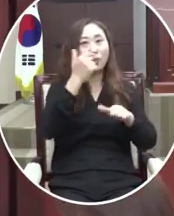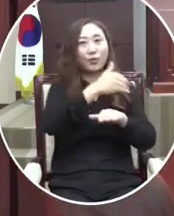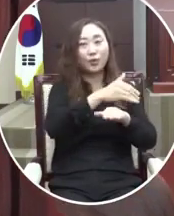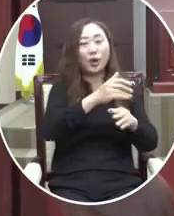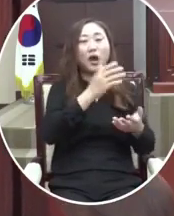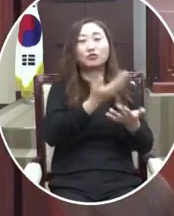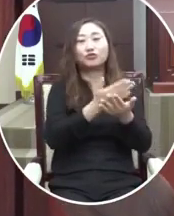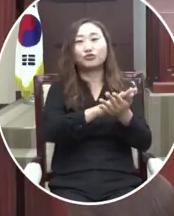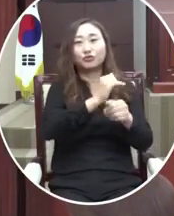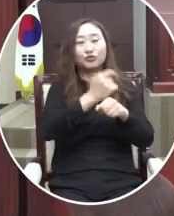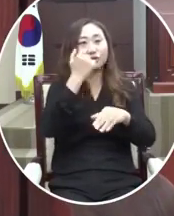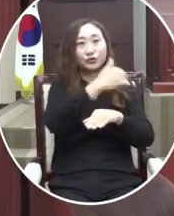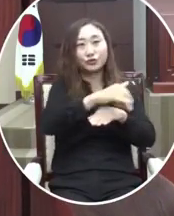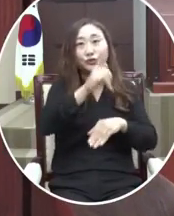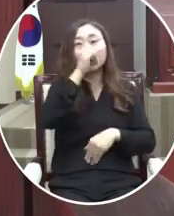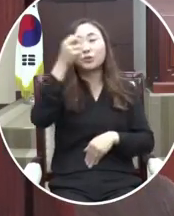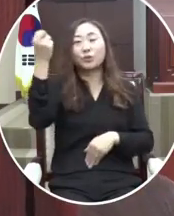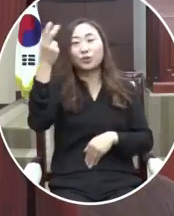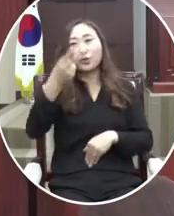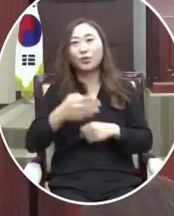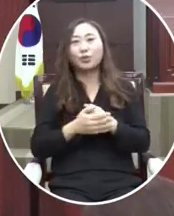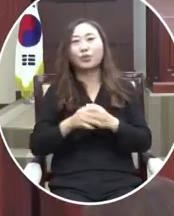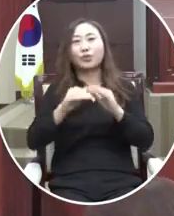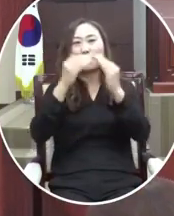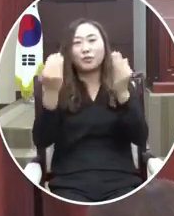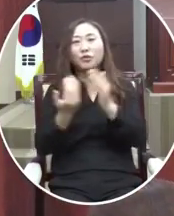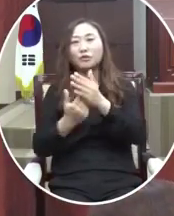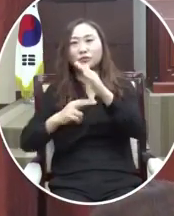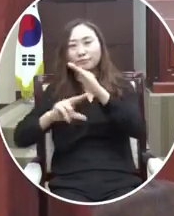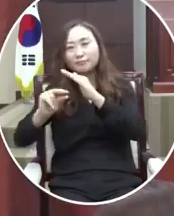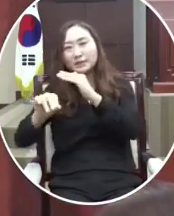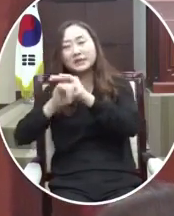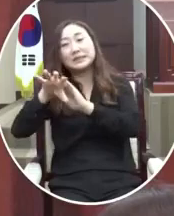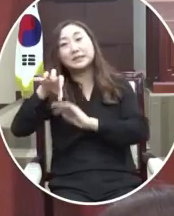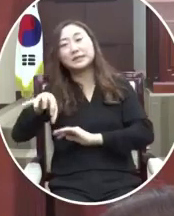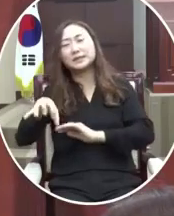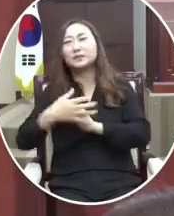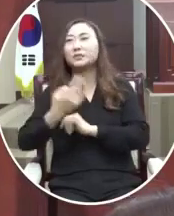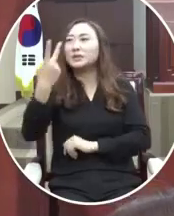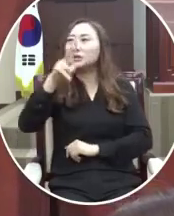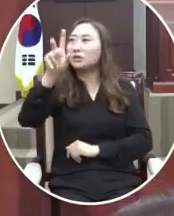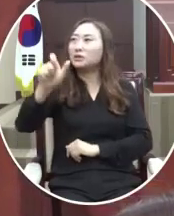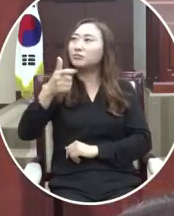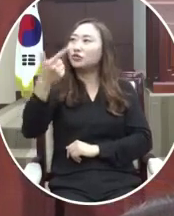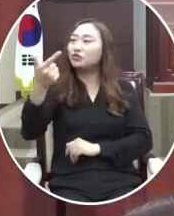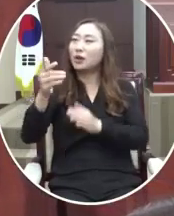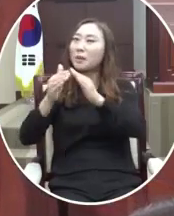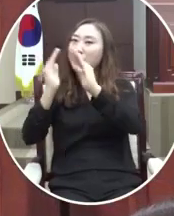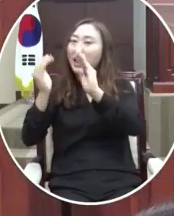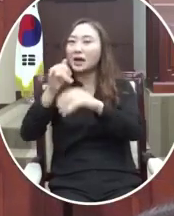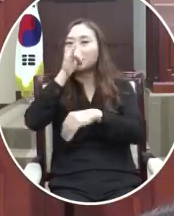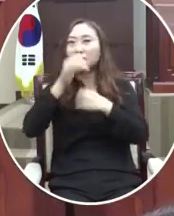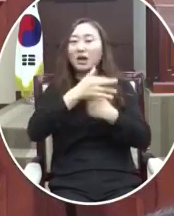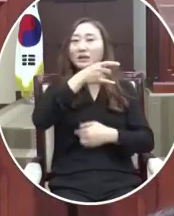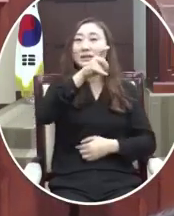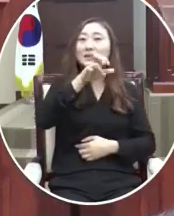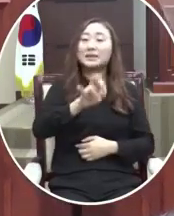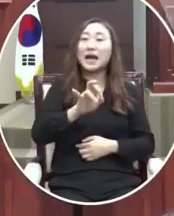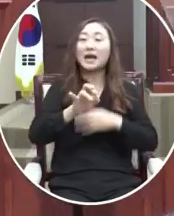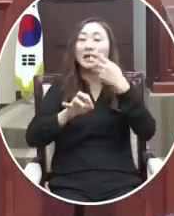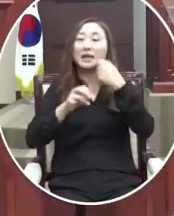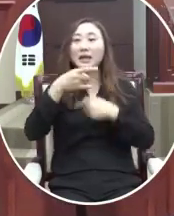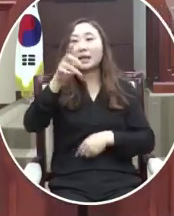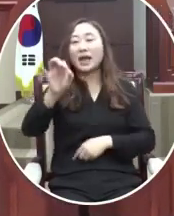착공한 동북성 경전철은 전체 32% 공정률로 2026년에 개통되면 상계역에서